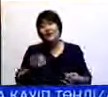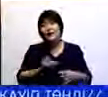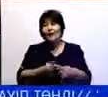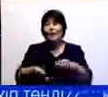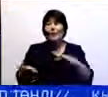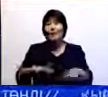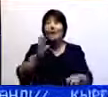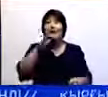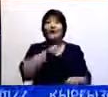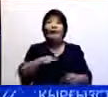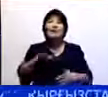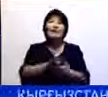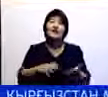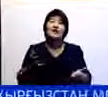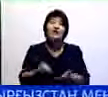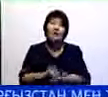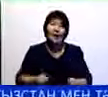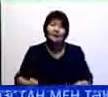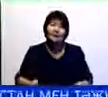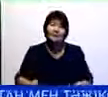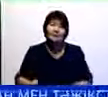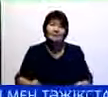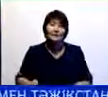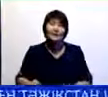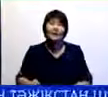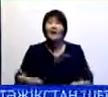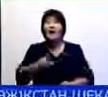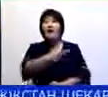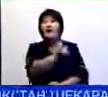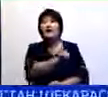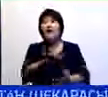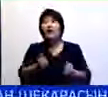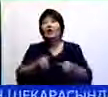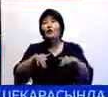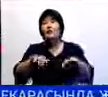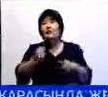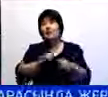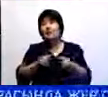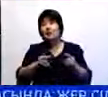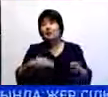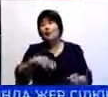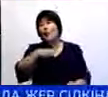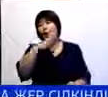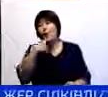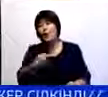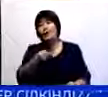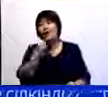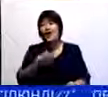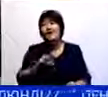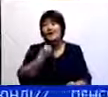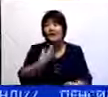шара алдағы уақытта да жалғаспақ. Вакцина алу процесін жылдамдату үшін біз көптеген